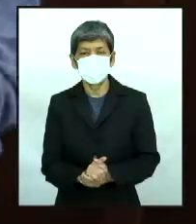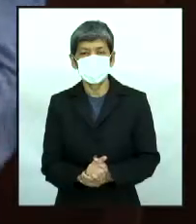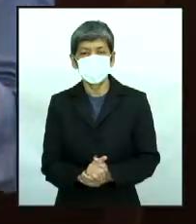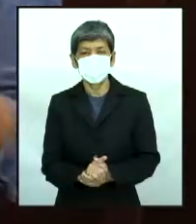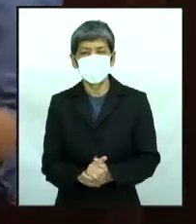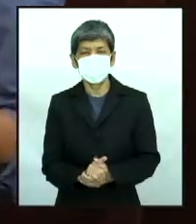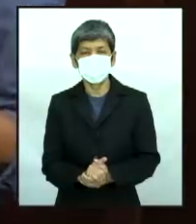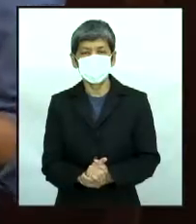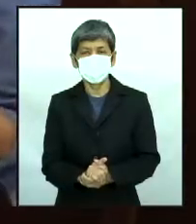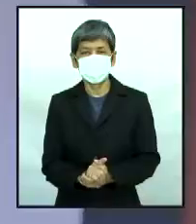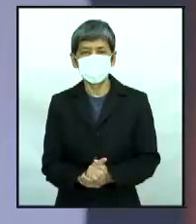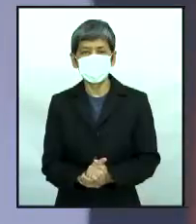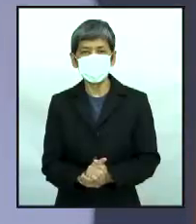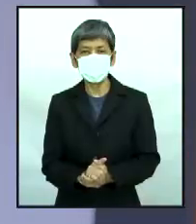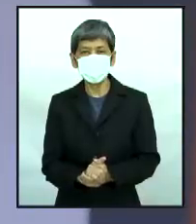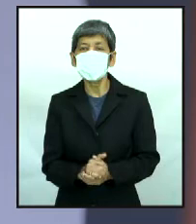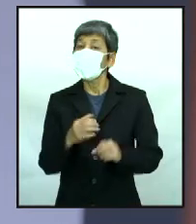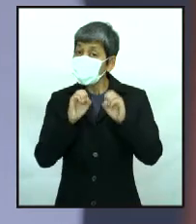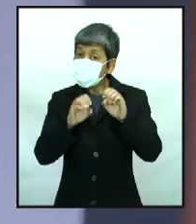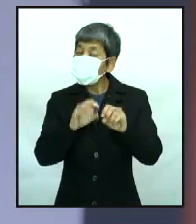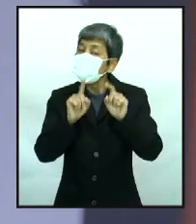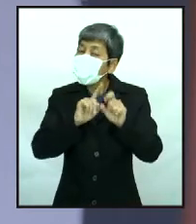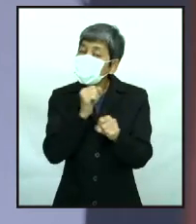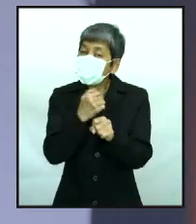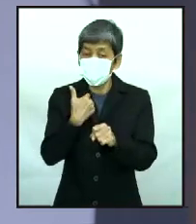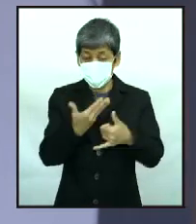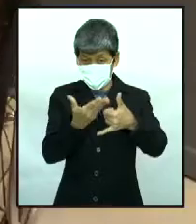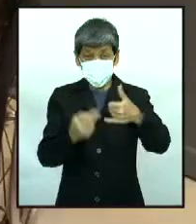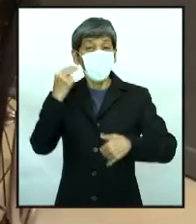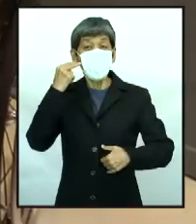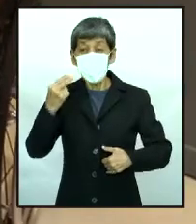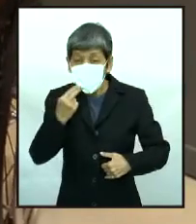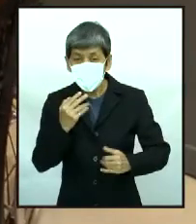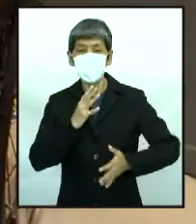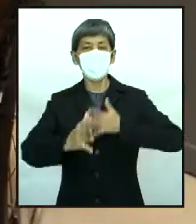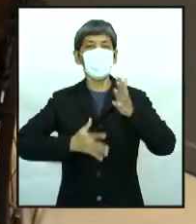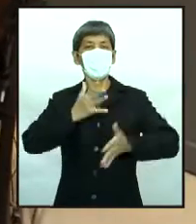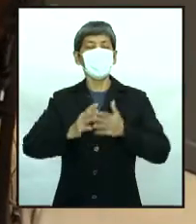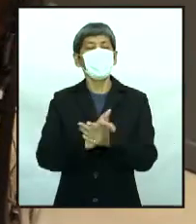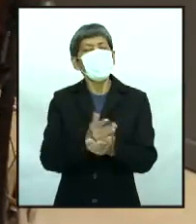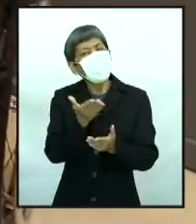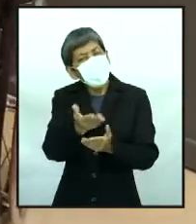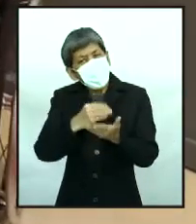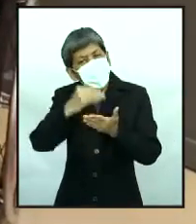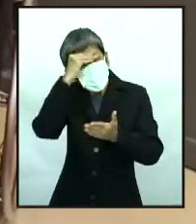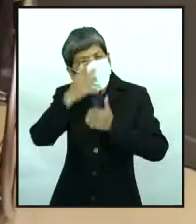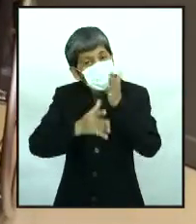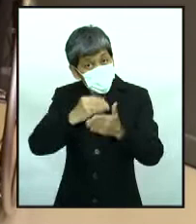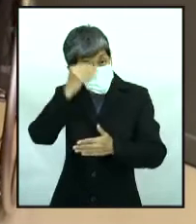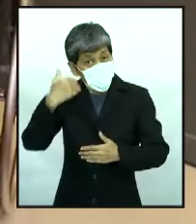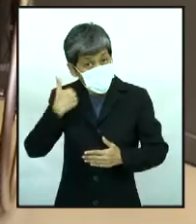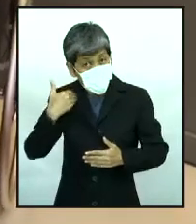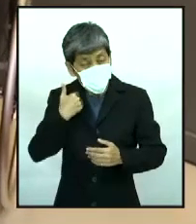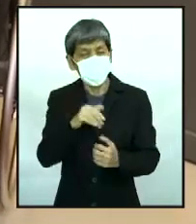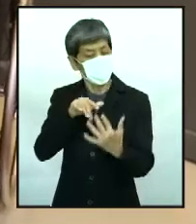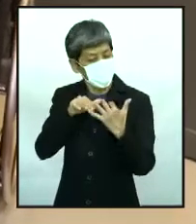ก็ให้การอบรมสั่งสอนพี่เสียงเนี่ยยังไงบ้างคะด้วยความที่พี่เสียงต้องใช้ภาษามือใช่ไหมคะคุณป้าต้องไปเรียนภาษามือเพิ่มเติมหรือเปล่าคะใน